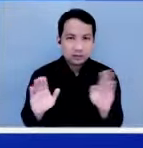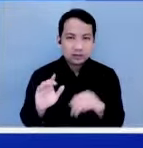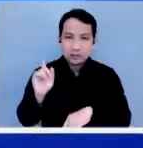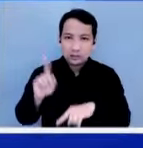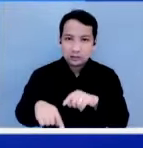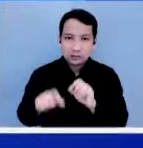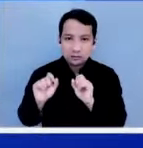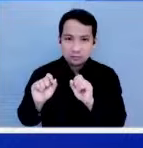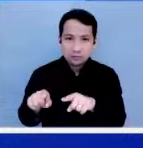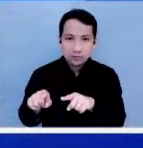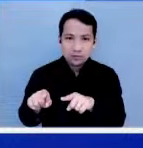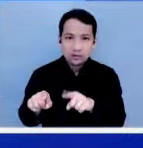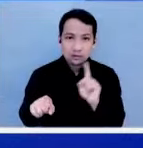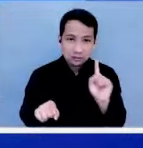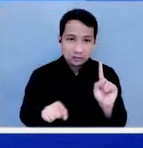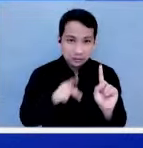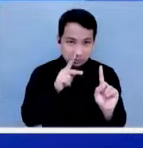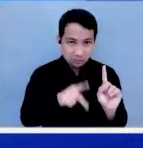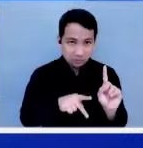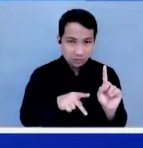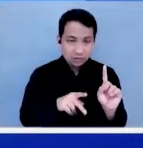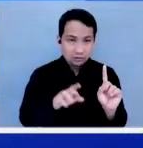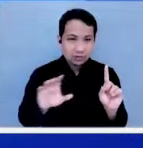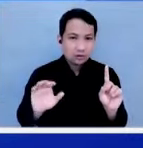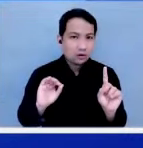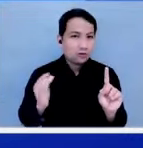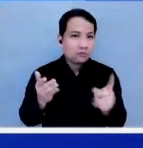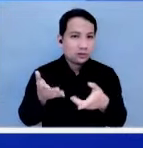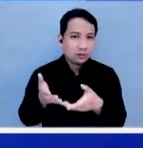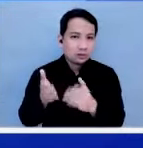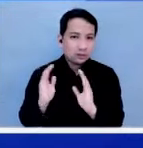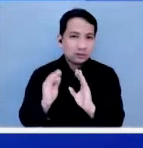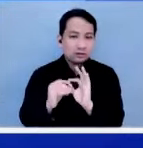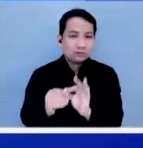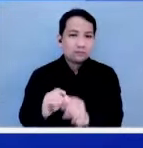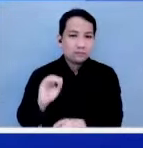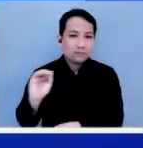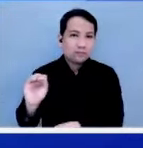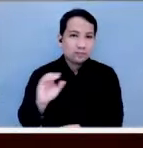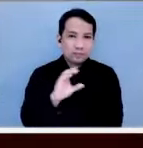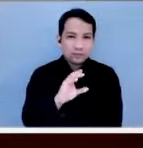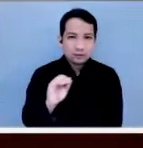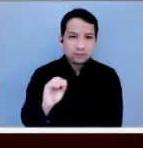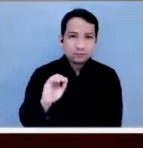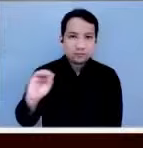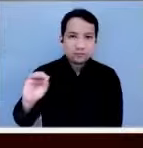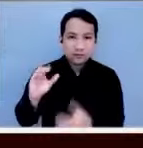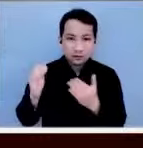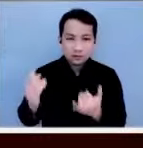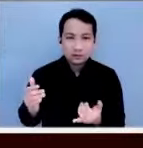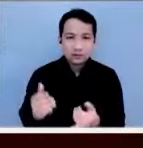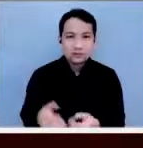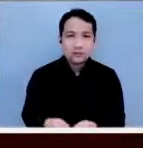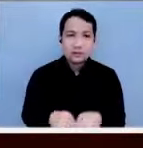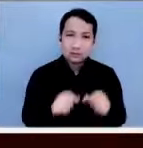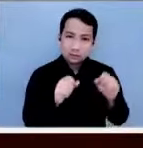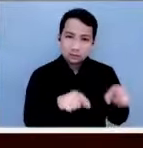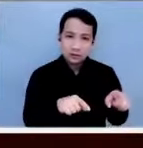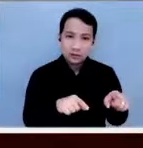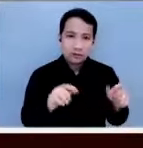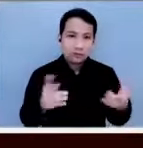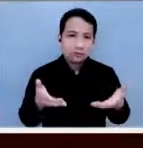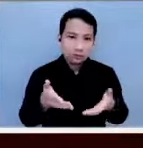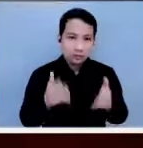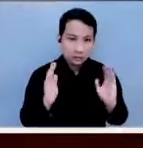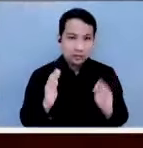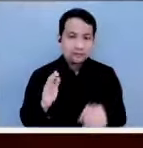lamang ng isang panig nang walang pahintulot ng kanyang co-owner. Kung ito ay ibinenta ng walang pahintulot ng